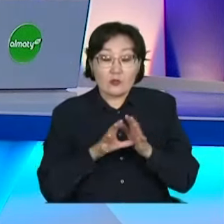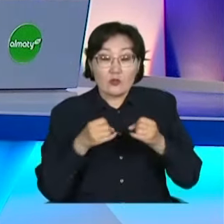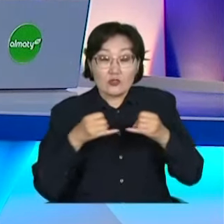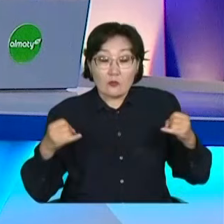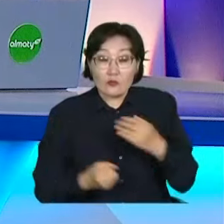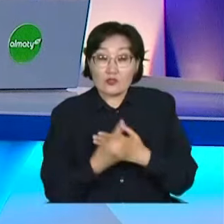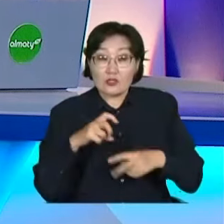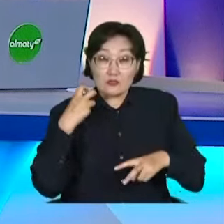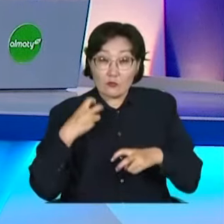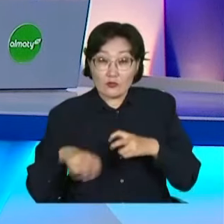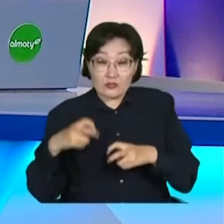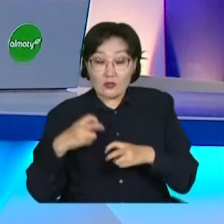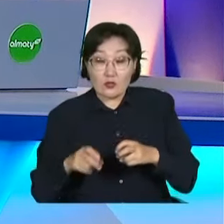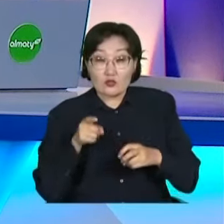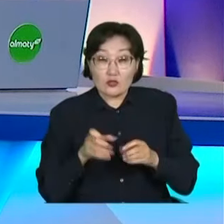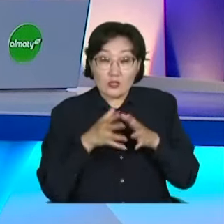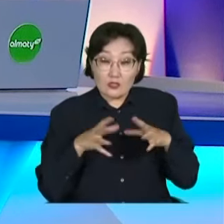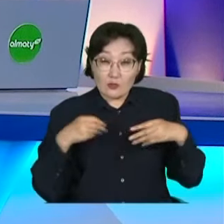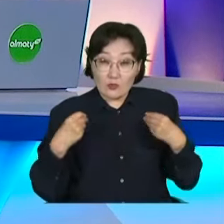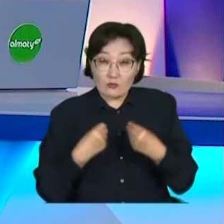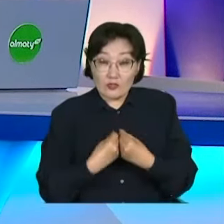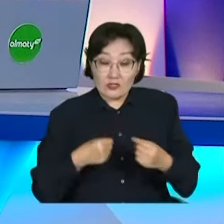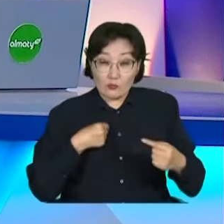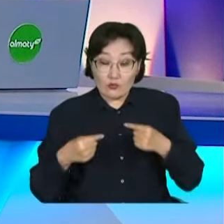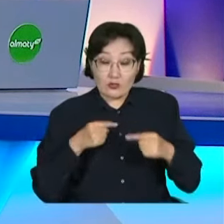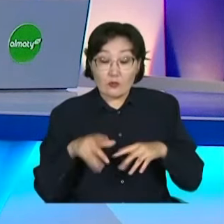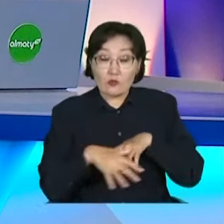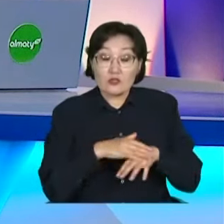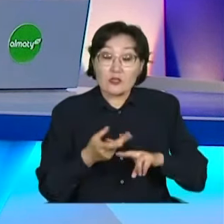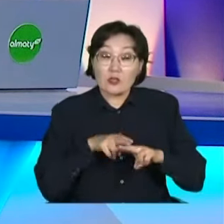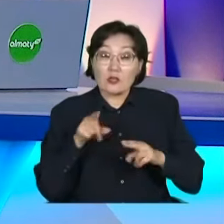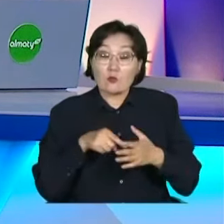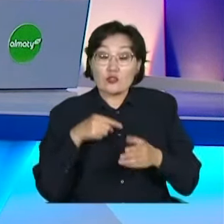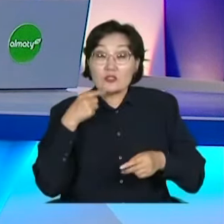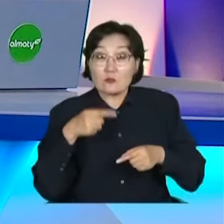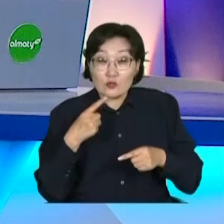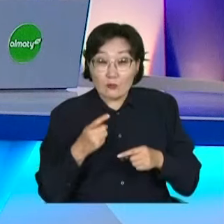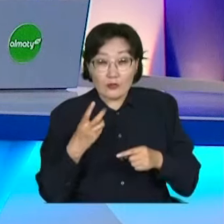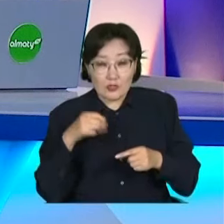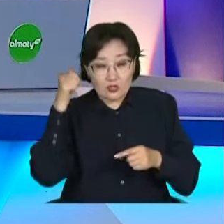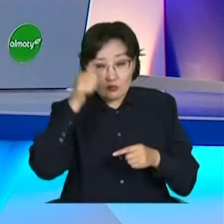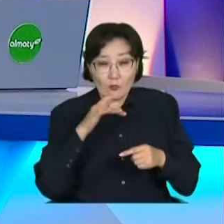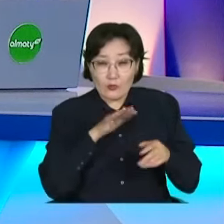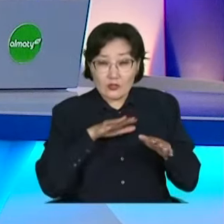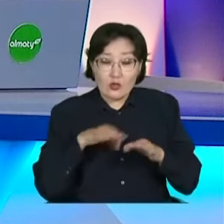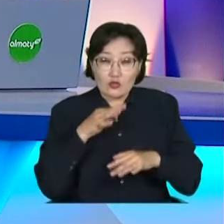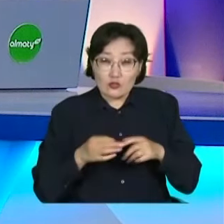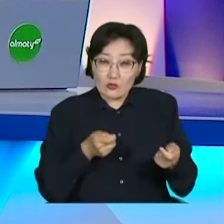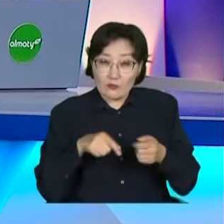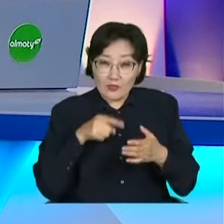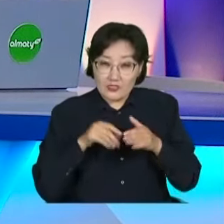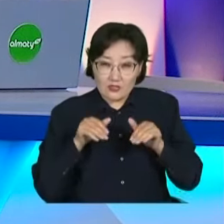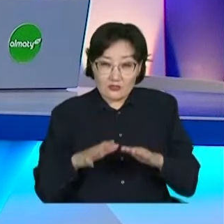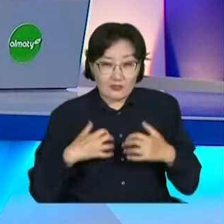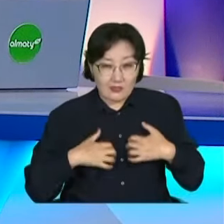ақау 100-ден астам отбасын әбігерге салған. Жұрттың бұл мәселені айтып келе жатқанына бірнеше жыл болса да жауаптылар түйткілді